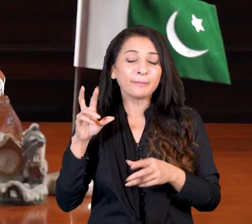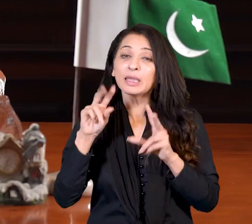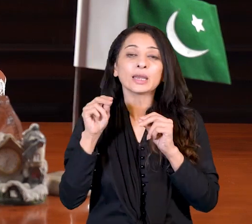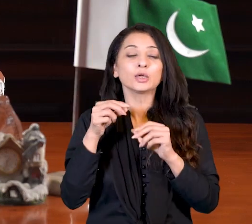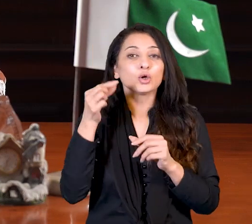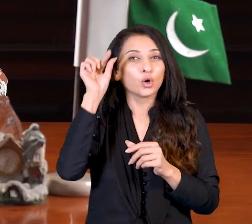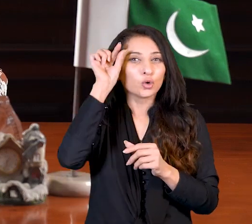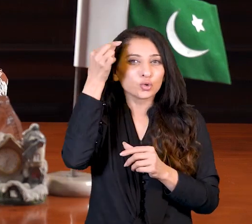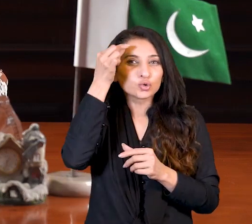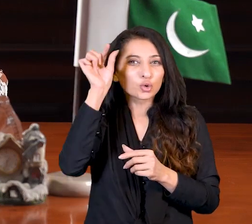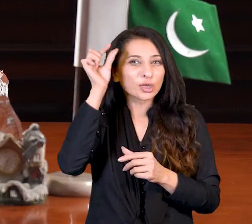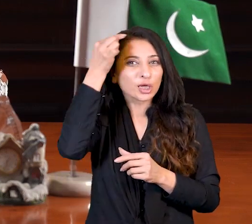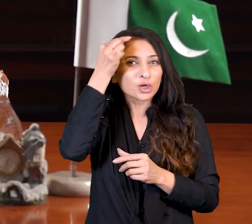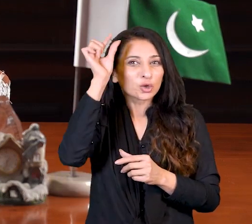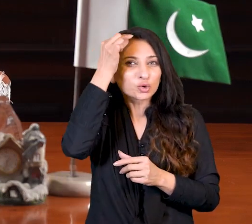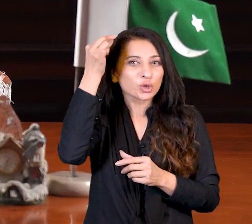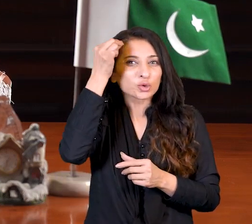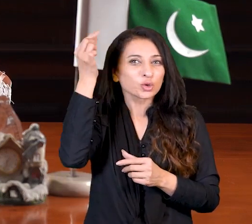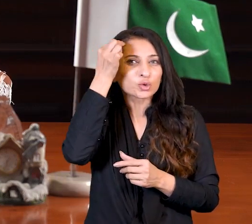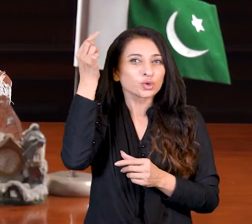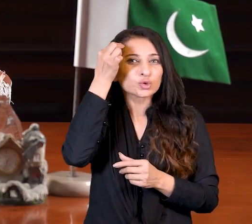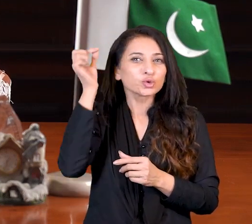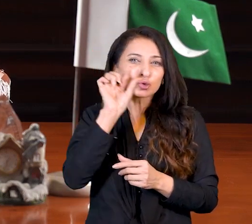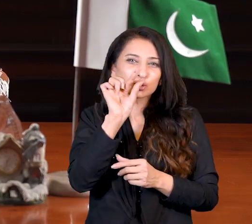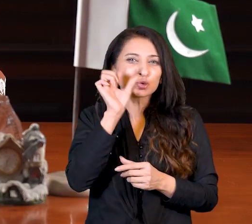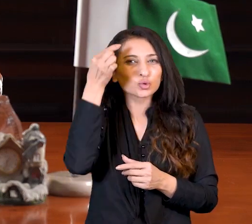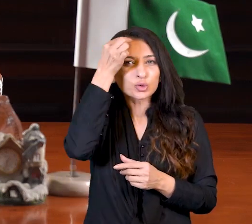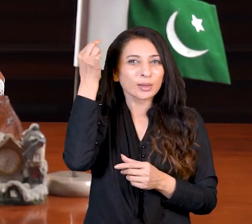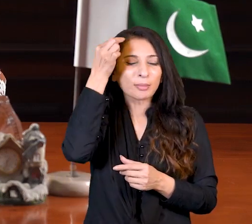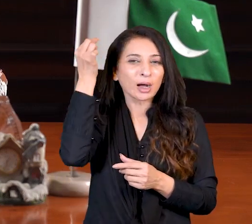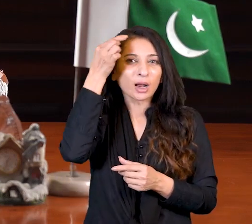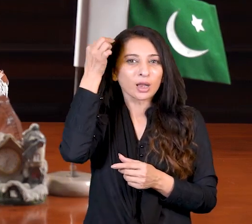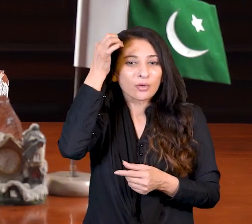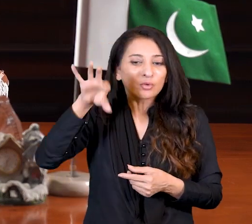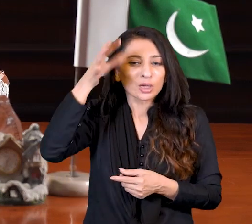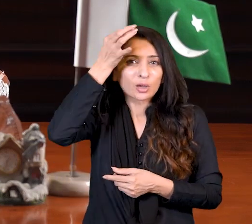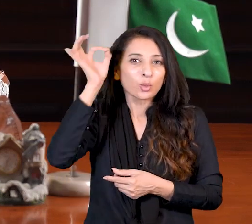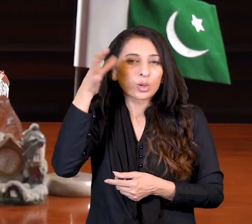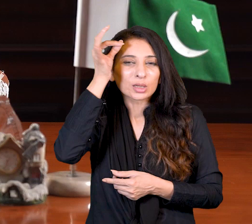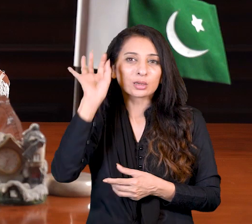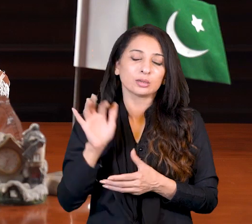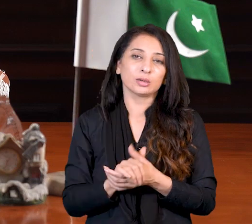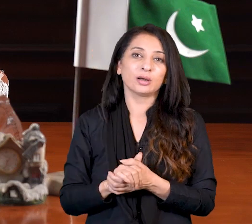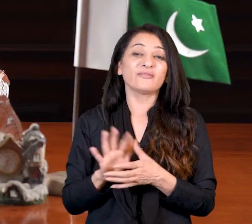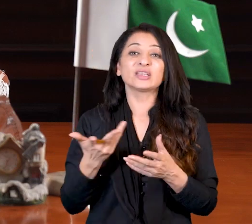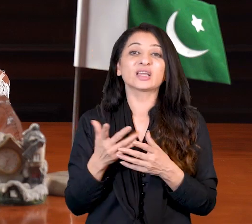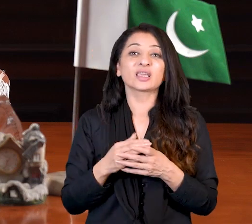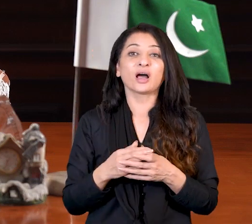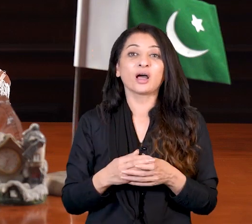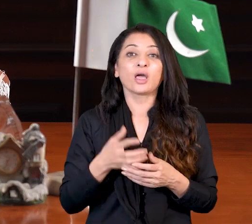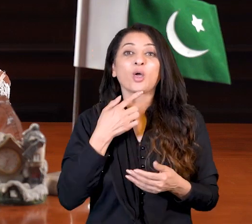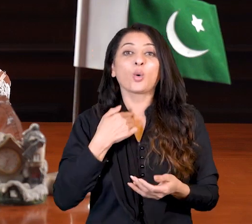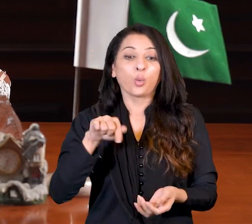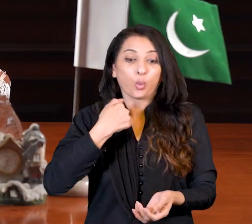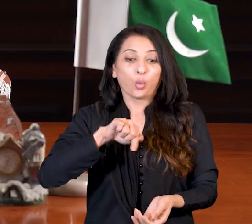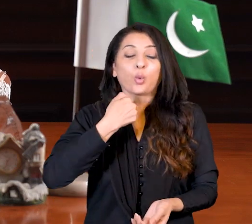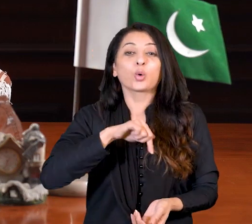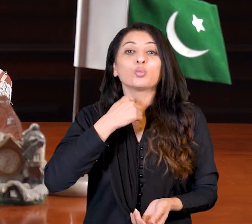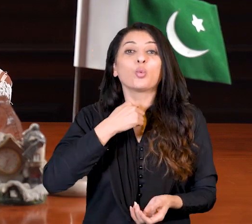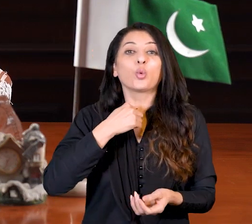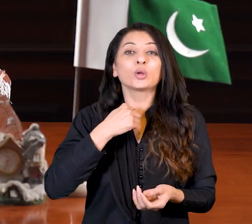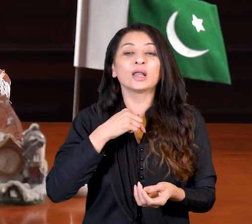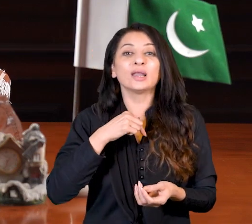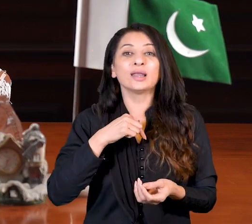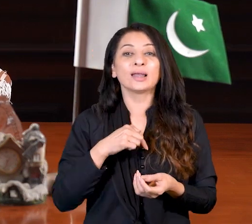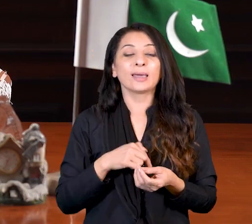कि फ़र्स्ट एंड टॉप मोस्ट हार्मोनल इश्यूज़ होते हैं। जैसे कि आजकल ख़वातीन में हार्मोनल इश्यूज़ काफ़ी कॉमन हैं,